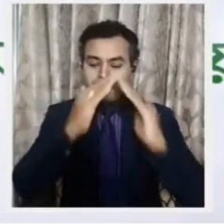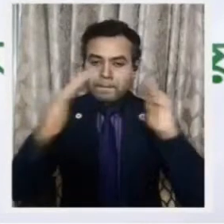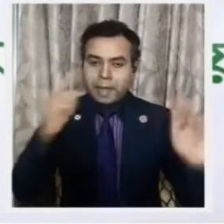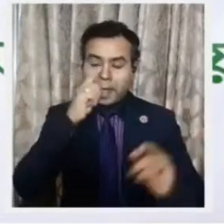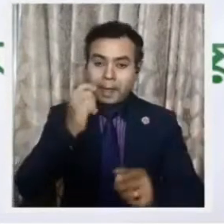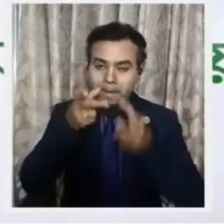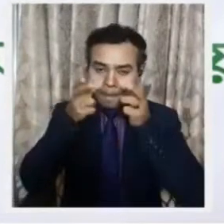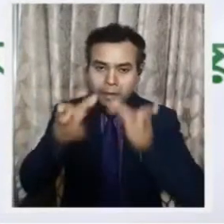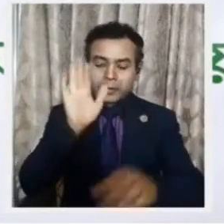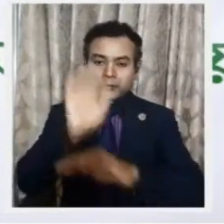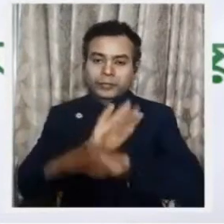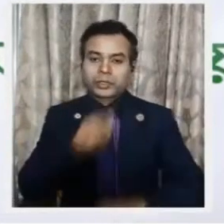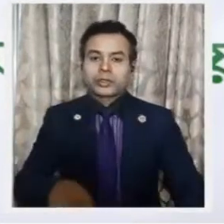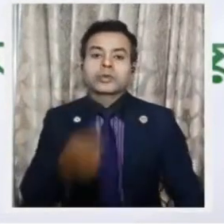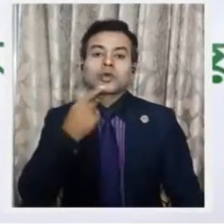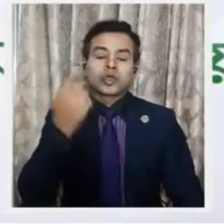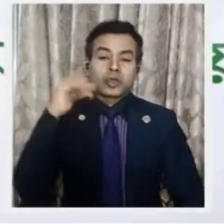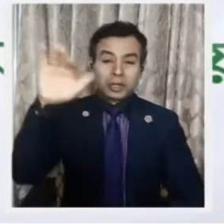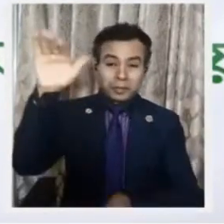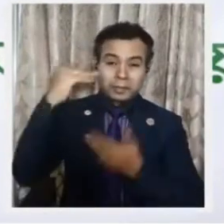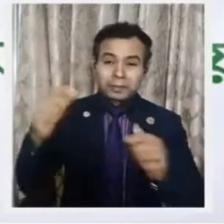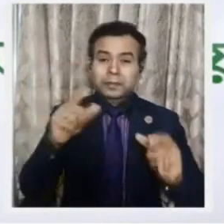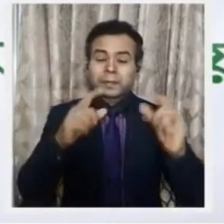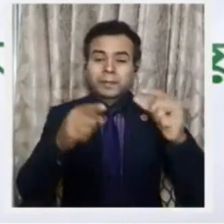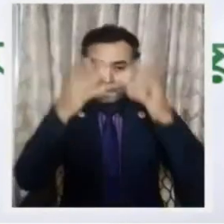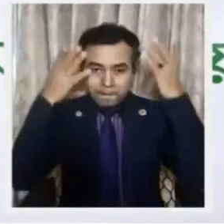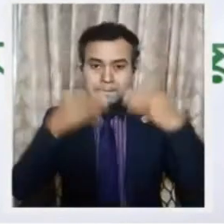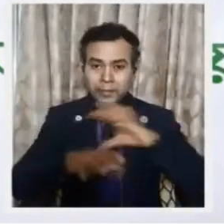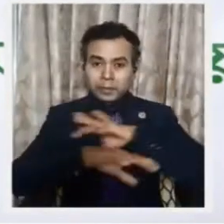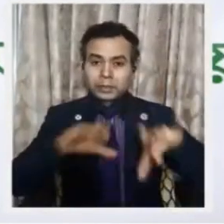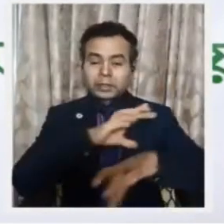31,991 জনকে কোয়ারেন্টাইনে সেবা দেওয়া যায়, বাকিরা বাসায় আছেন।